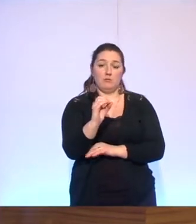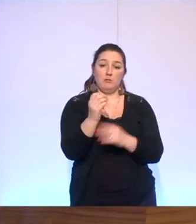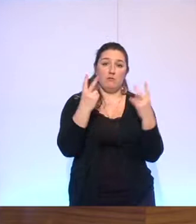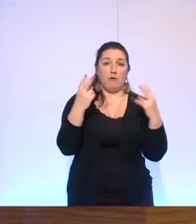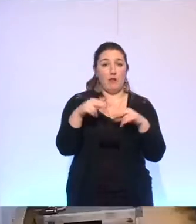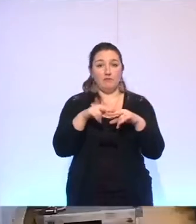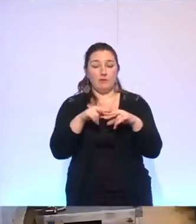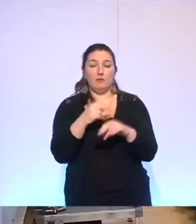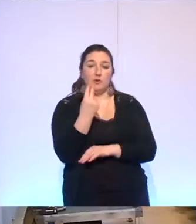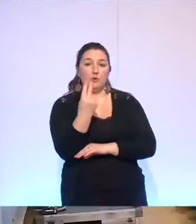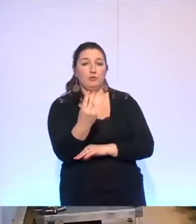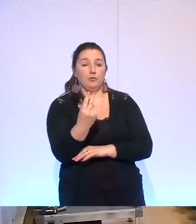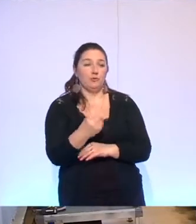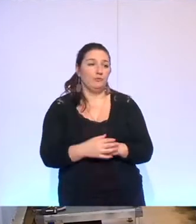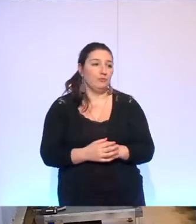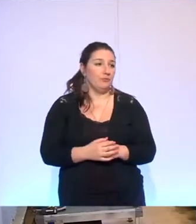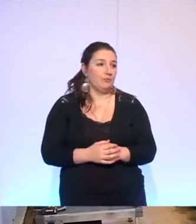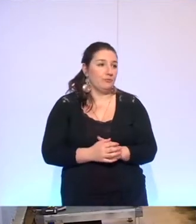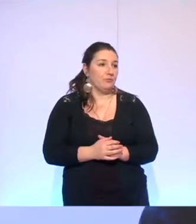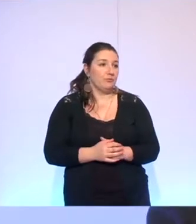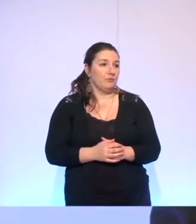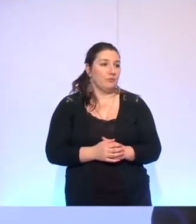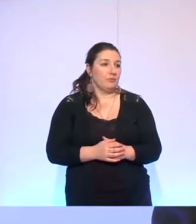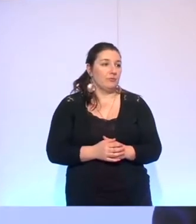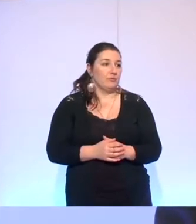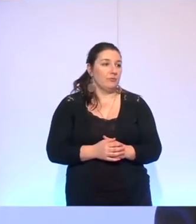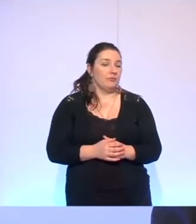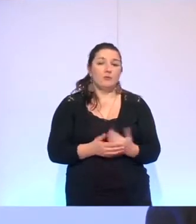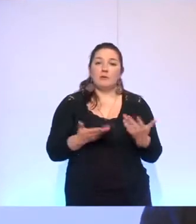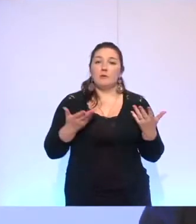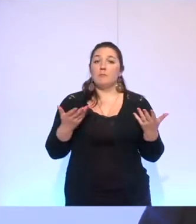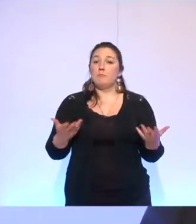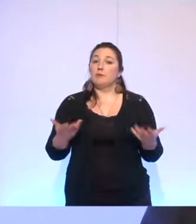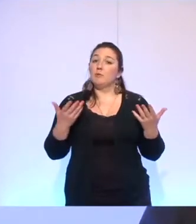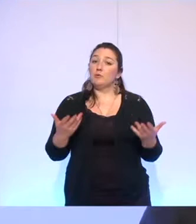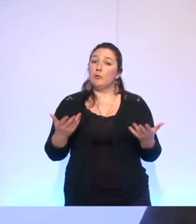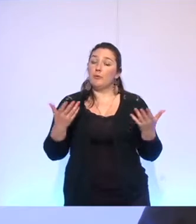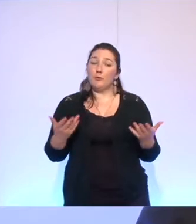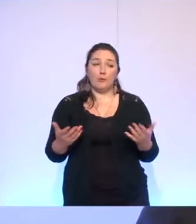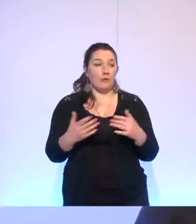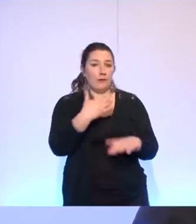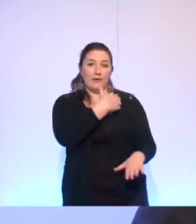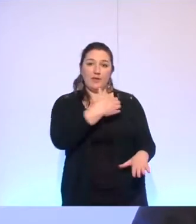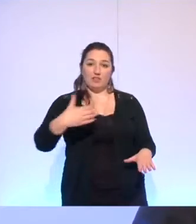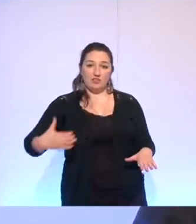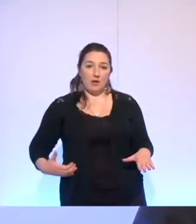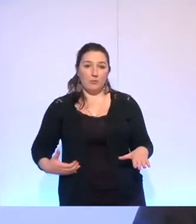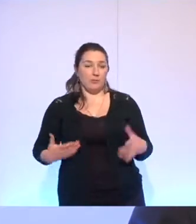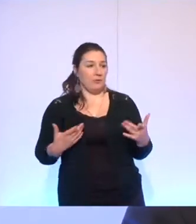Merci. Je vais donc maintenant procéder à la remise des écharpes. Je vais également à cette occasion